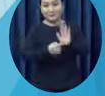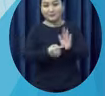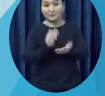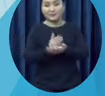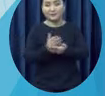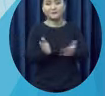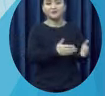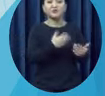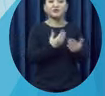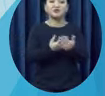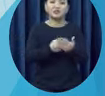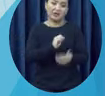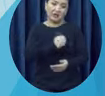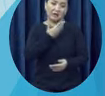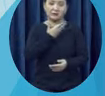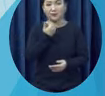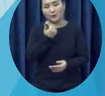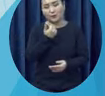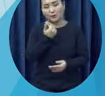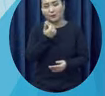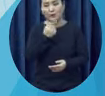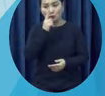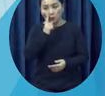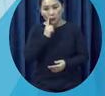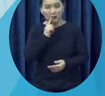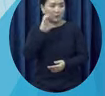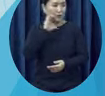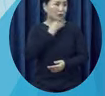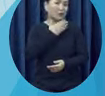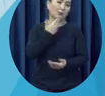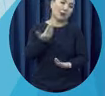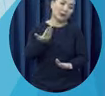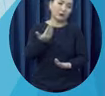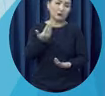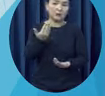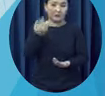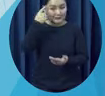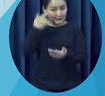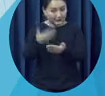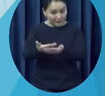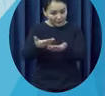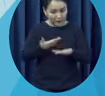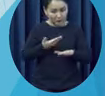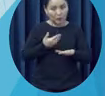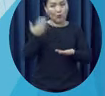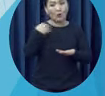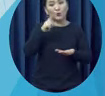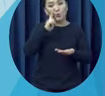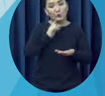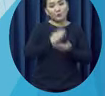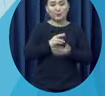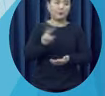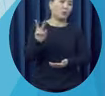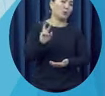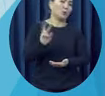юм бол идэхгүй болох дуртай зүйлээ сонирхоо болох эсвэл одоо ямар нэгэн зүйл санал болгоход тэр зүйлд дуртай байсан ч гэсэн